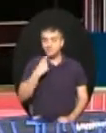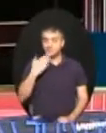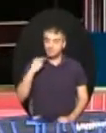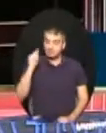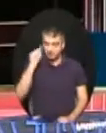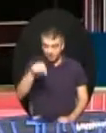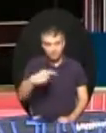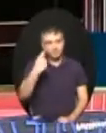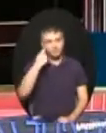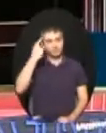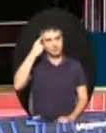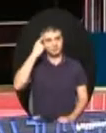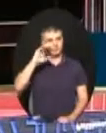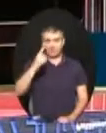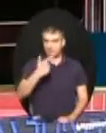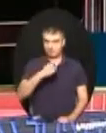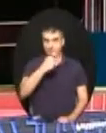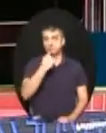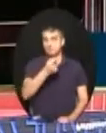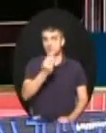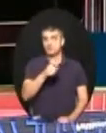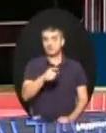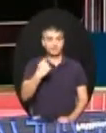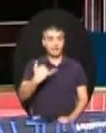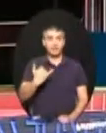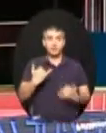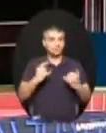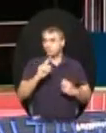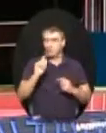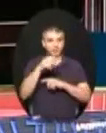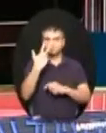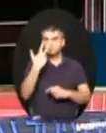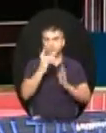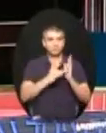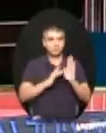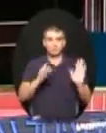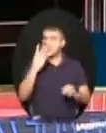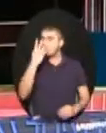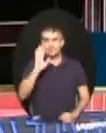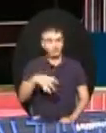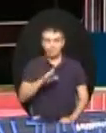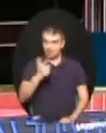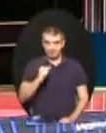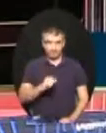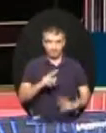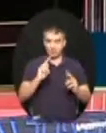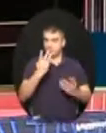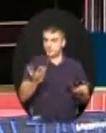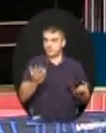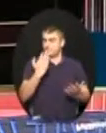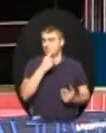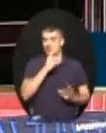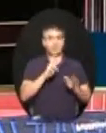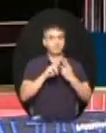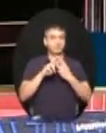כשנגיע לגשר, נחשוב. למה? כי הם יאמרו את הדבר הזה היום, הם לא יגיעו לשלושה מנדטים, ארבעה מנדטים. למה? כי עוד פעם, כאשר